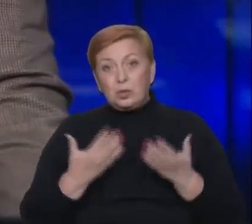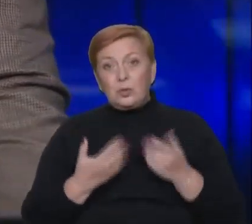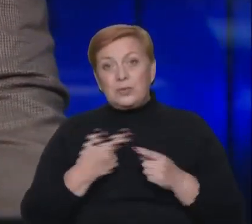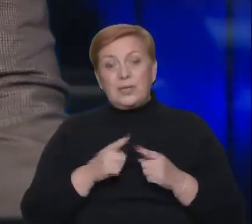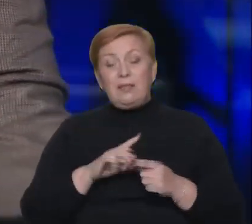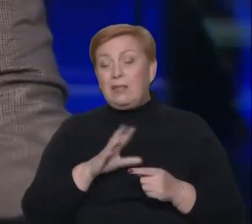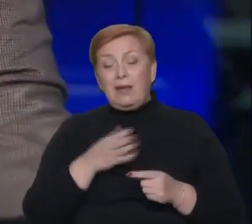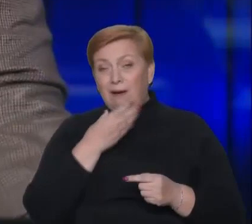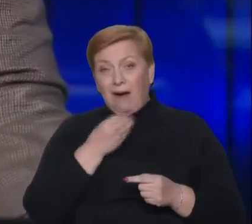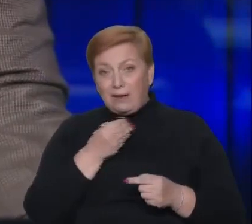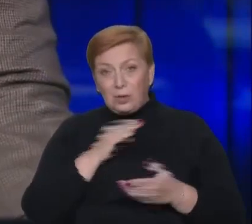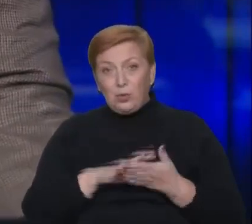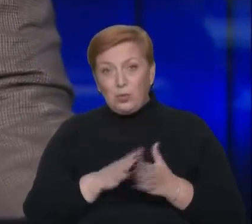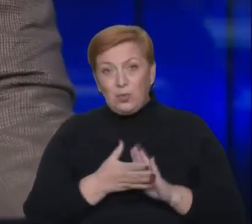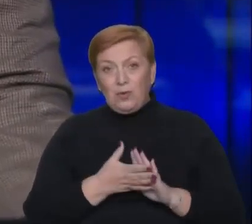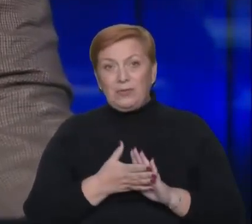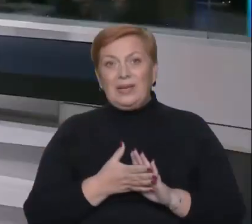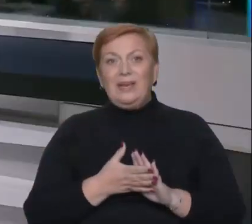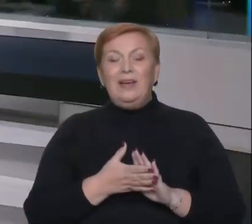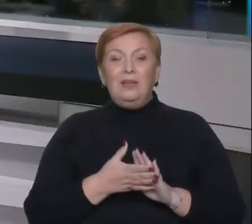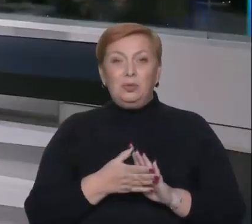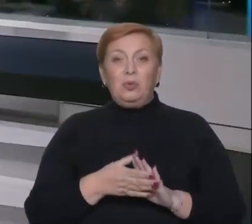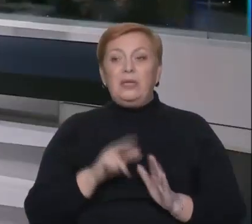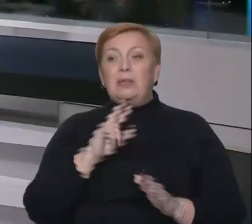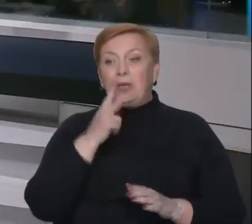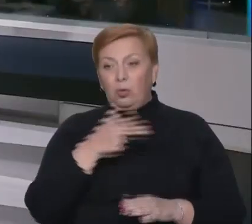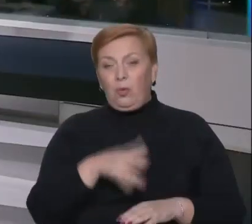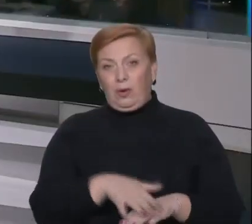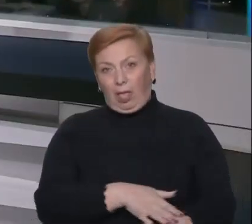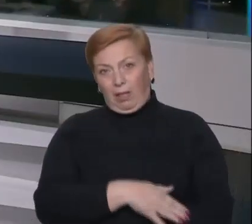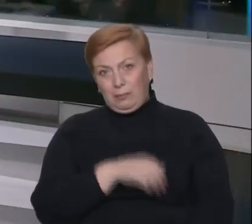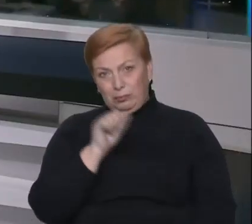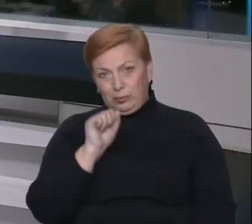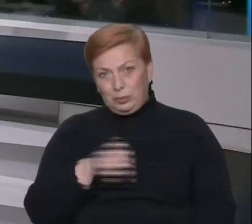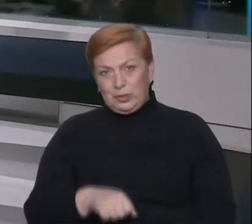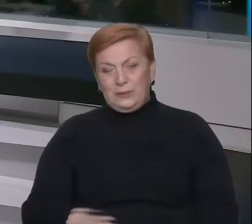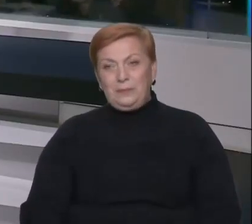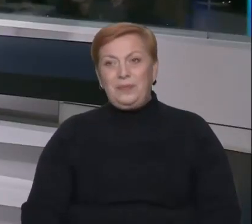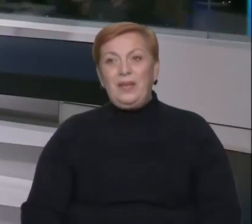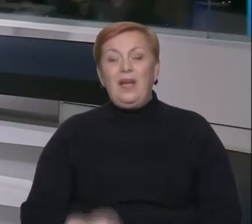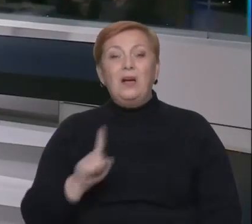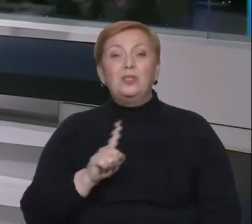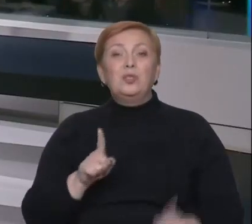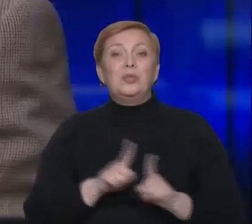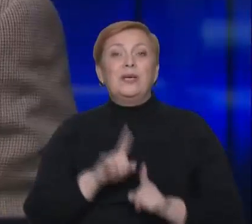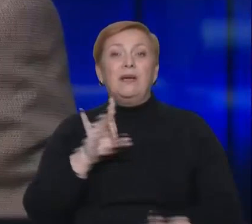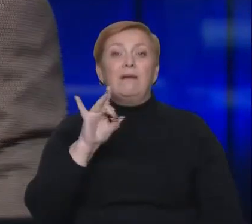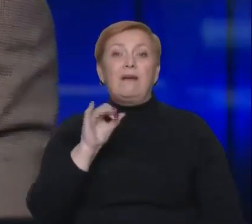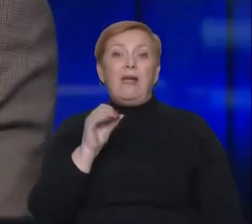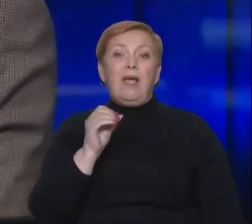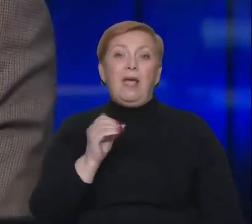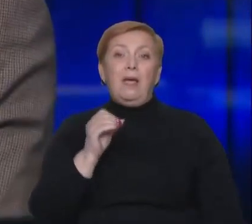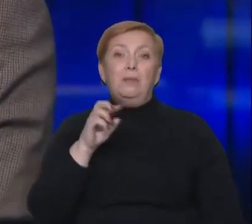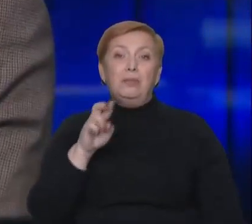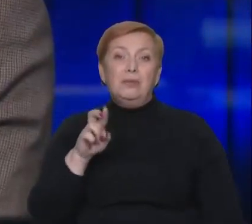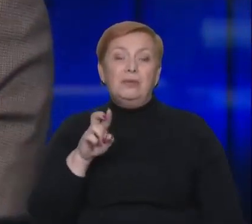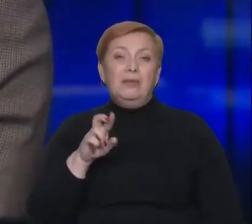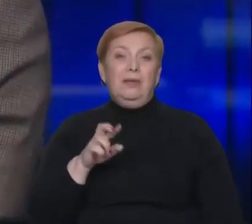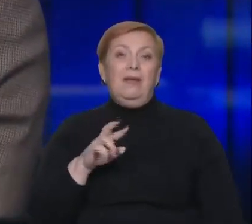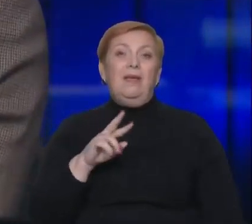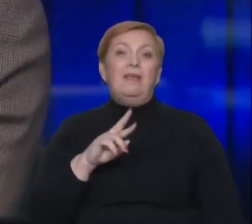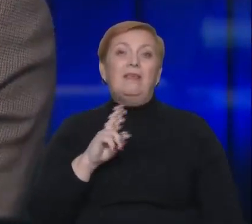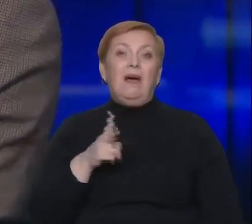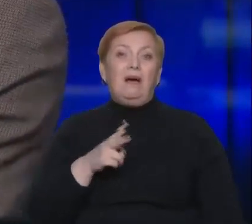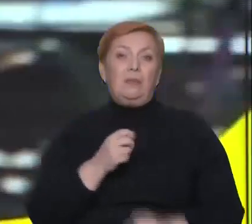бачите. Ну, є над чим працювати, власне. Давайте про окопні РЕБи. Що це таке? Як він працює? Він перехоплює чи він